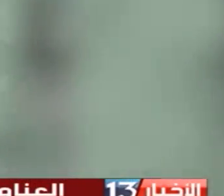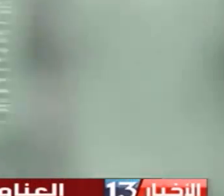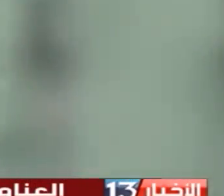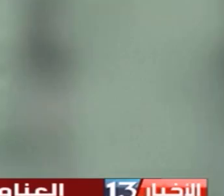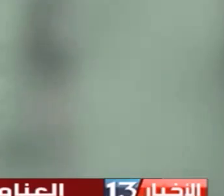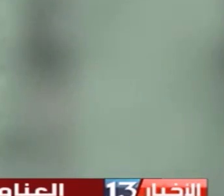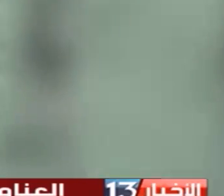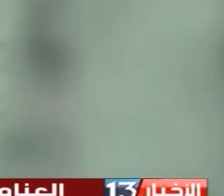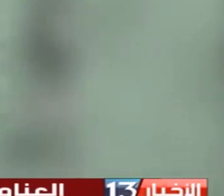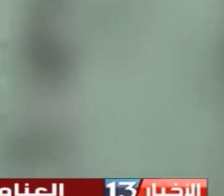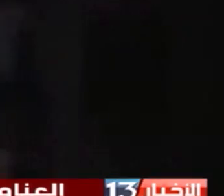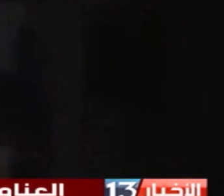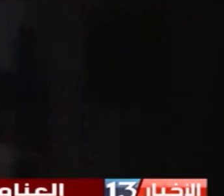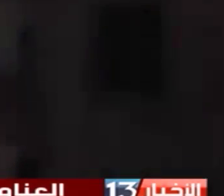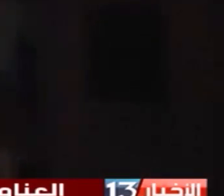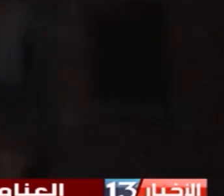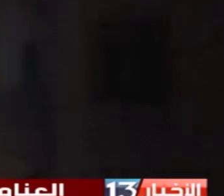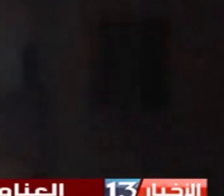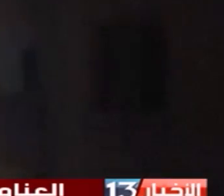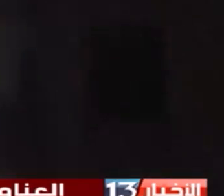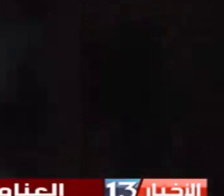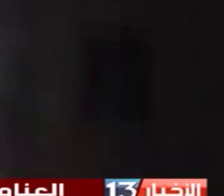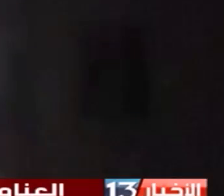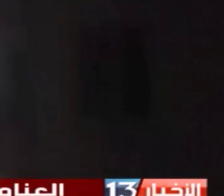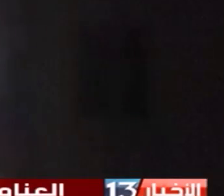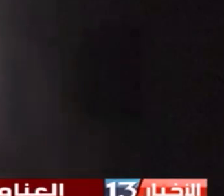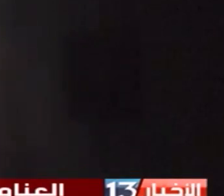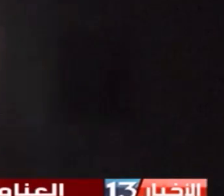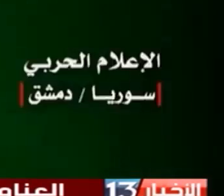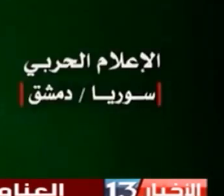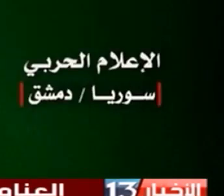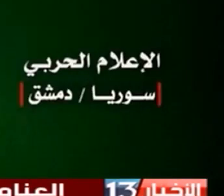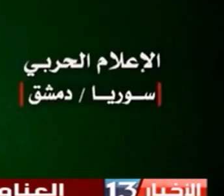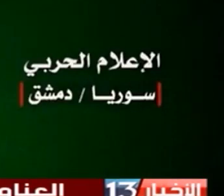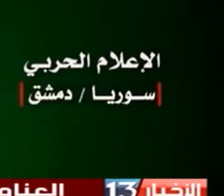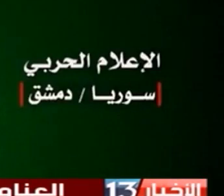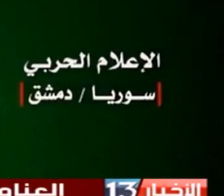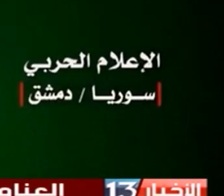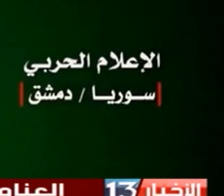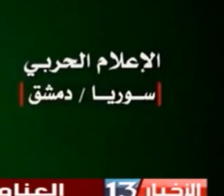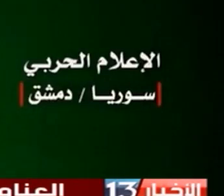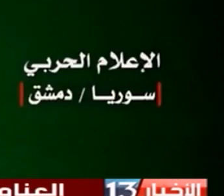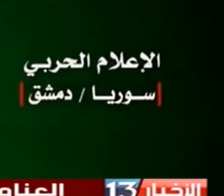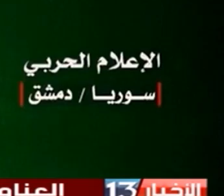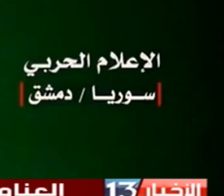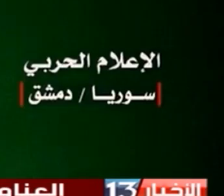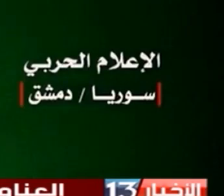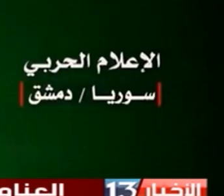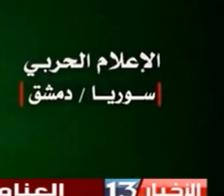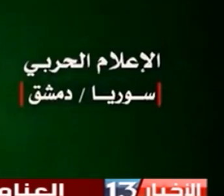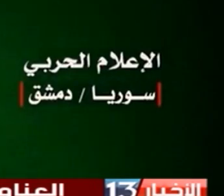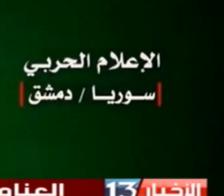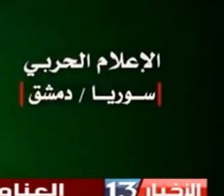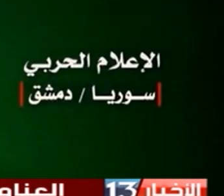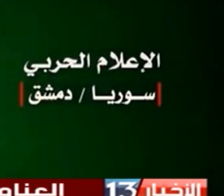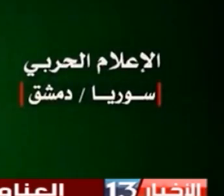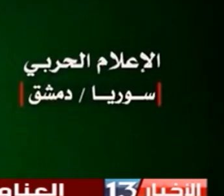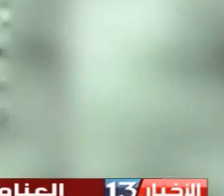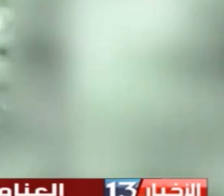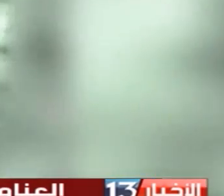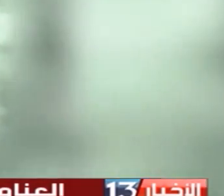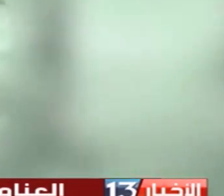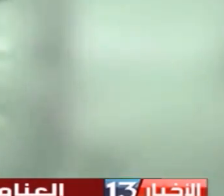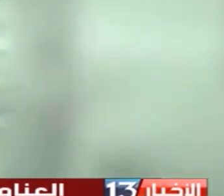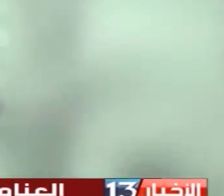جيش المحتل الإسرائيلي ينفذ ضربات جوية ضد أهداف في سوريا يزعم أنها إيرانية، ودمشق تعلن سقوط ضحايا